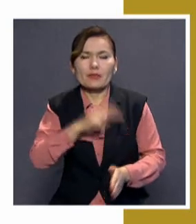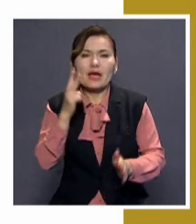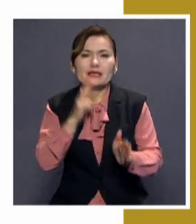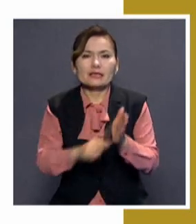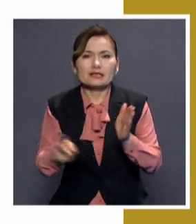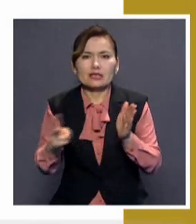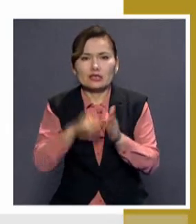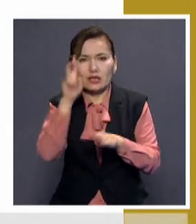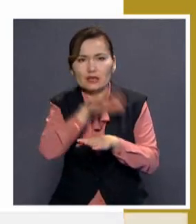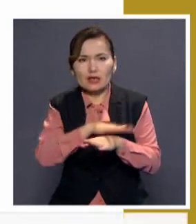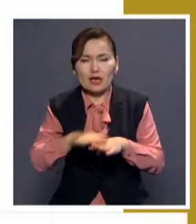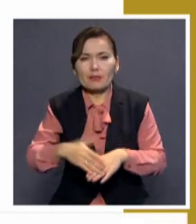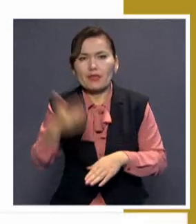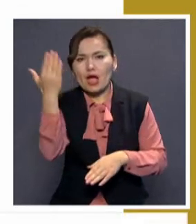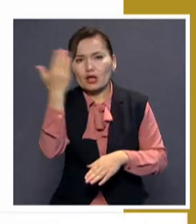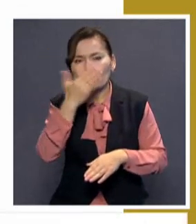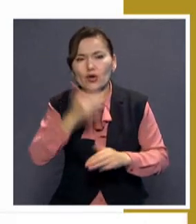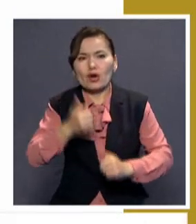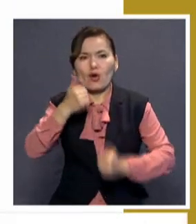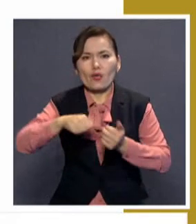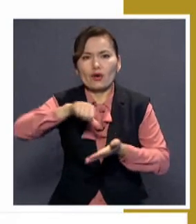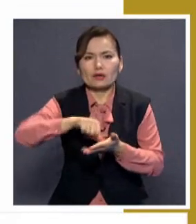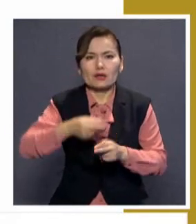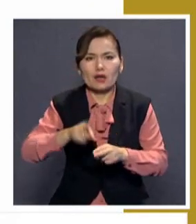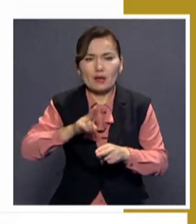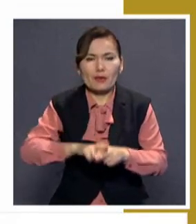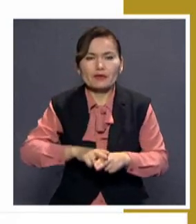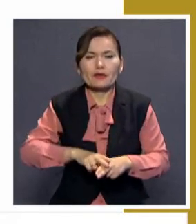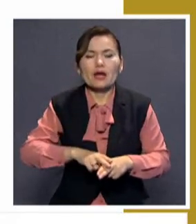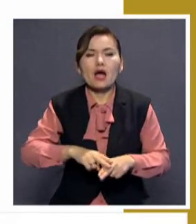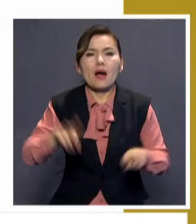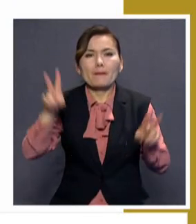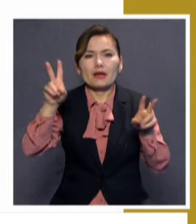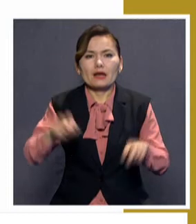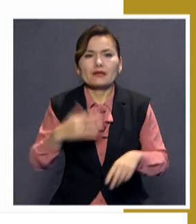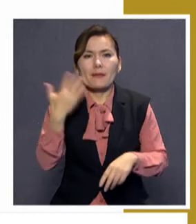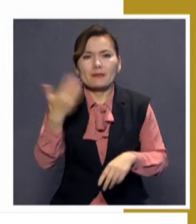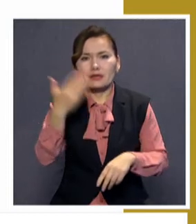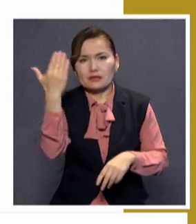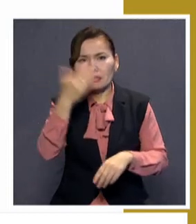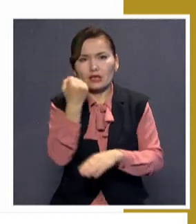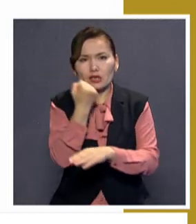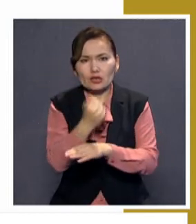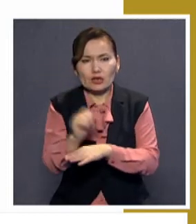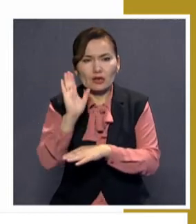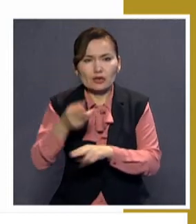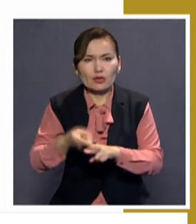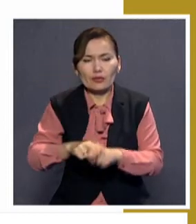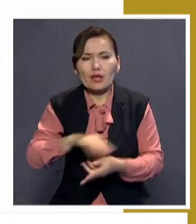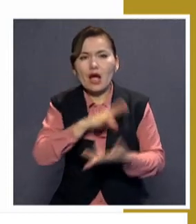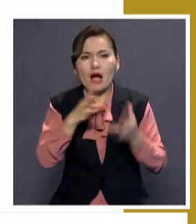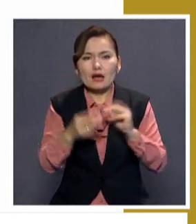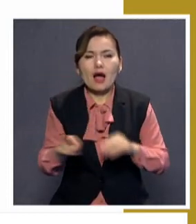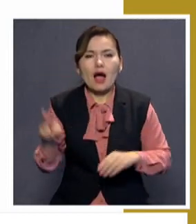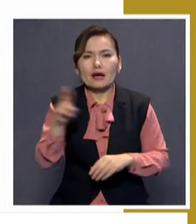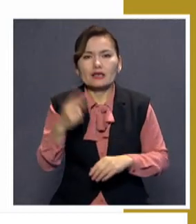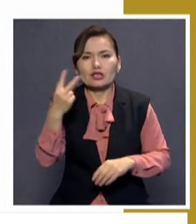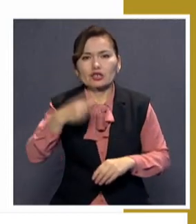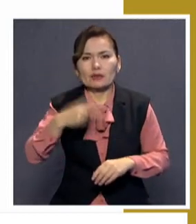елдің кинотуындысы еніп отыр. Байқау соңында аталмыш номинацияны 5 кинокартина жеңіп алады. Оның қорытындысы